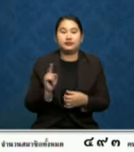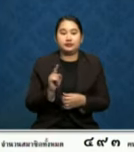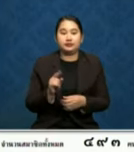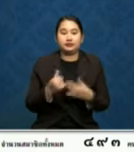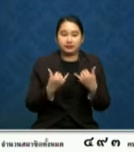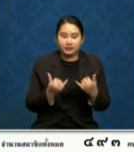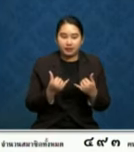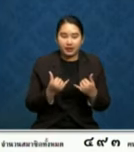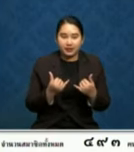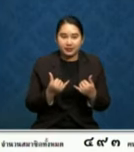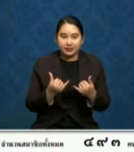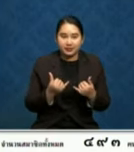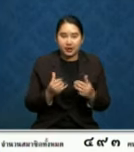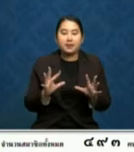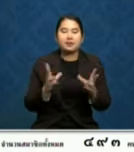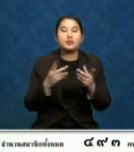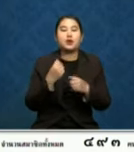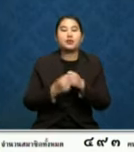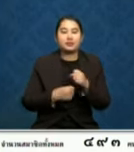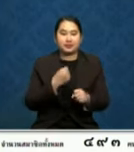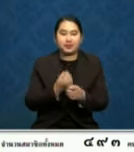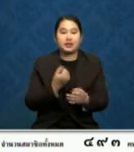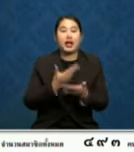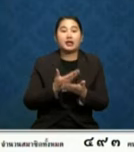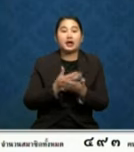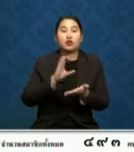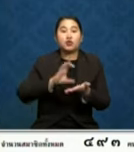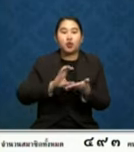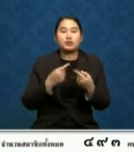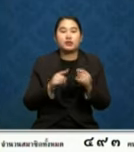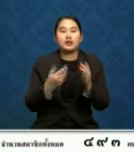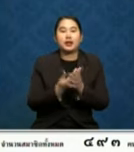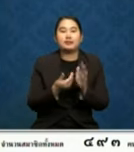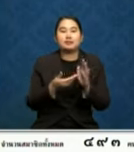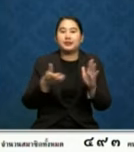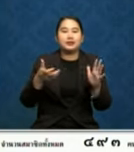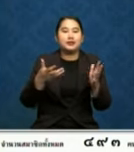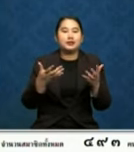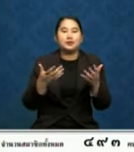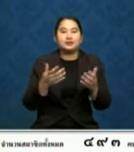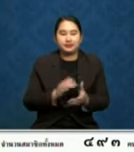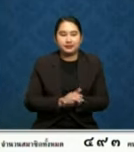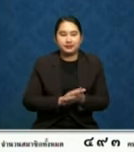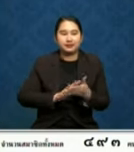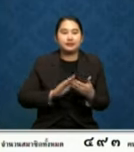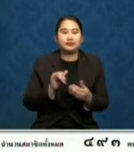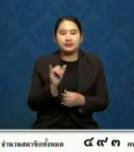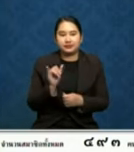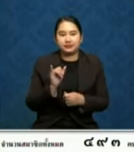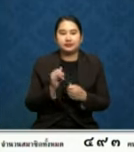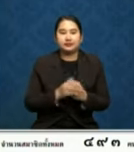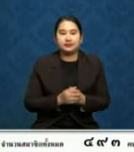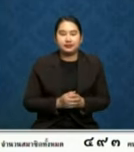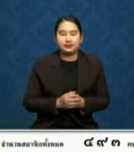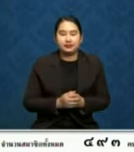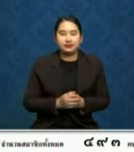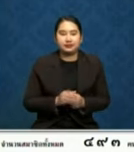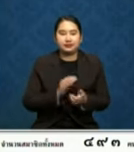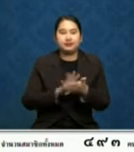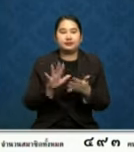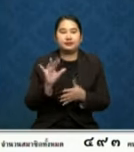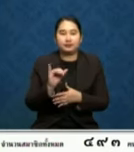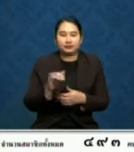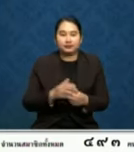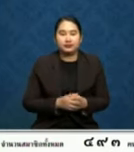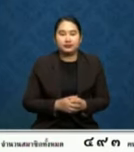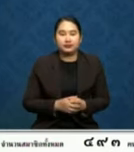กำลังจะหมดปีงบประมาณแล้วนะคะแต่ว่าก็ภาพรวมการเบิกจ่ายเนี่ยก็ยังไม่ไม่ได้เต็ม